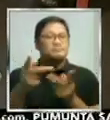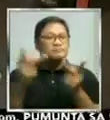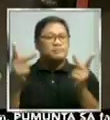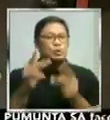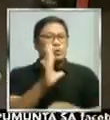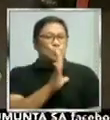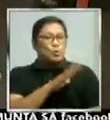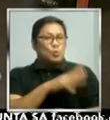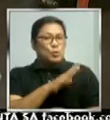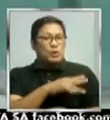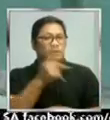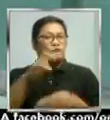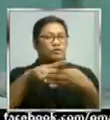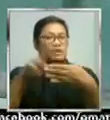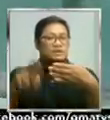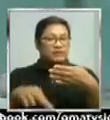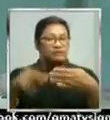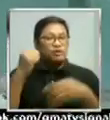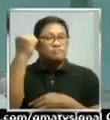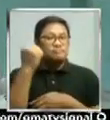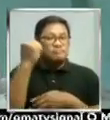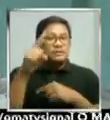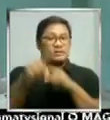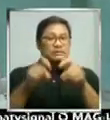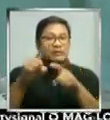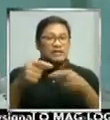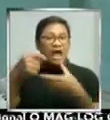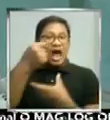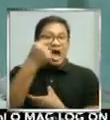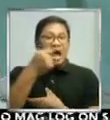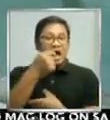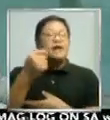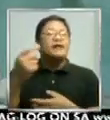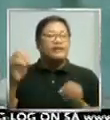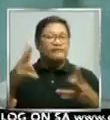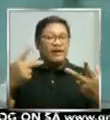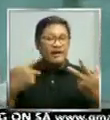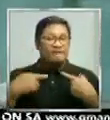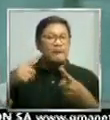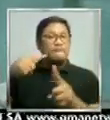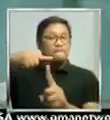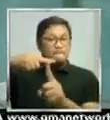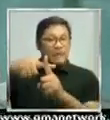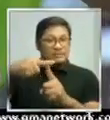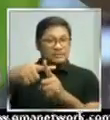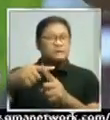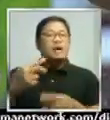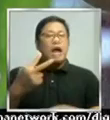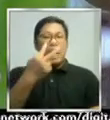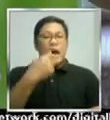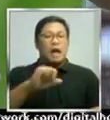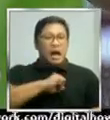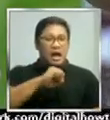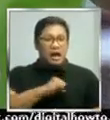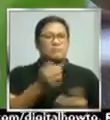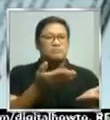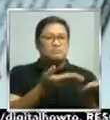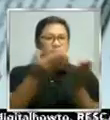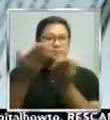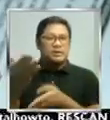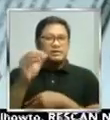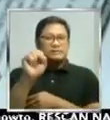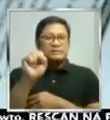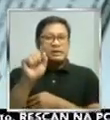ang resulta ng PCR test. Ang mga may sintomas at positive, diretso na sa Santa Ana Hospital. Kasabay